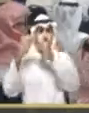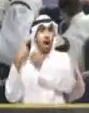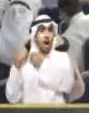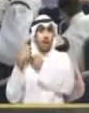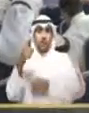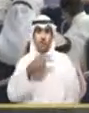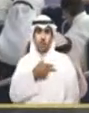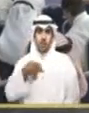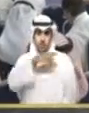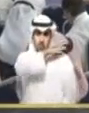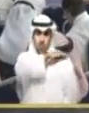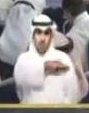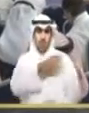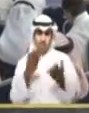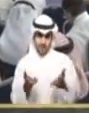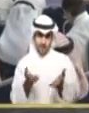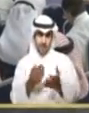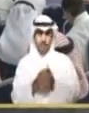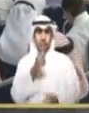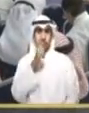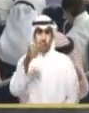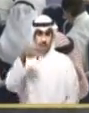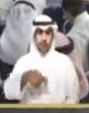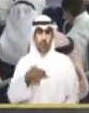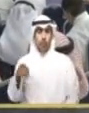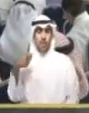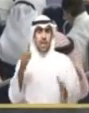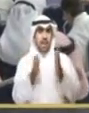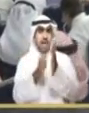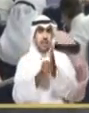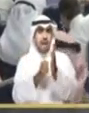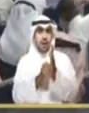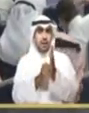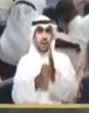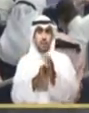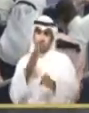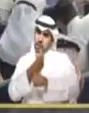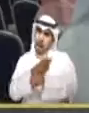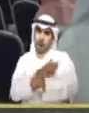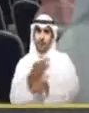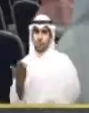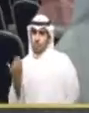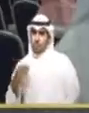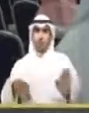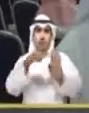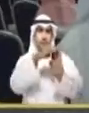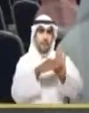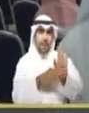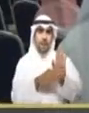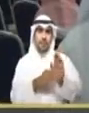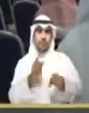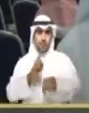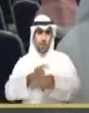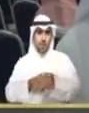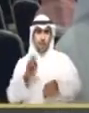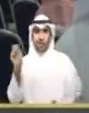جميعا. ايضا لا شك ان المؤسسه العامه للرعايه السكنيه يعني بذلت جهد جبار ومشكور. والله نشكر الرعايه السكنيه،